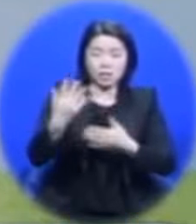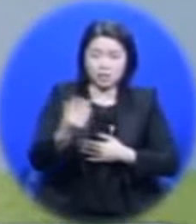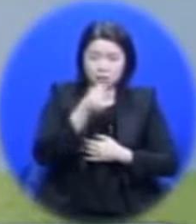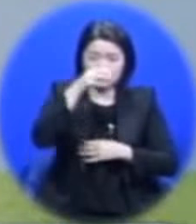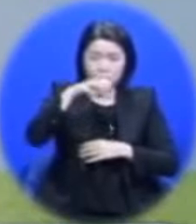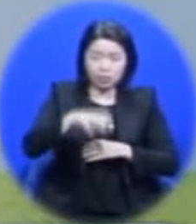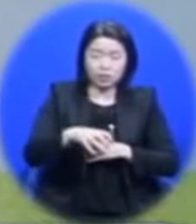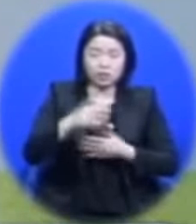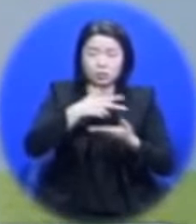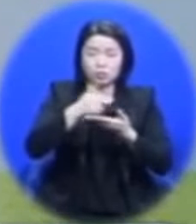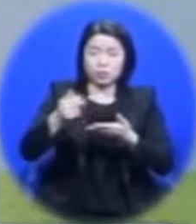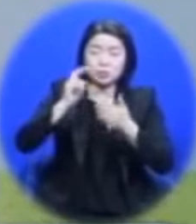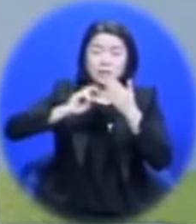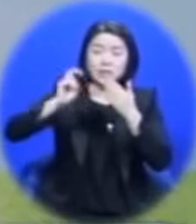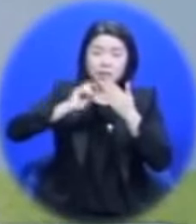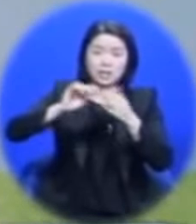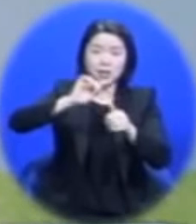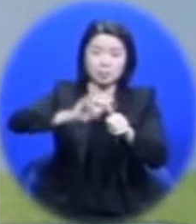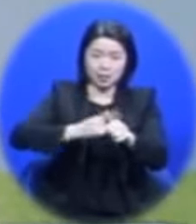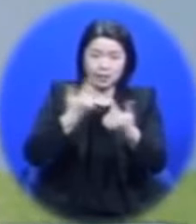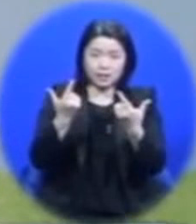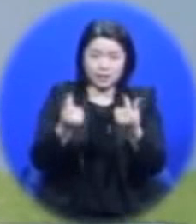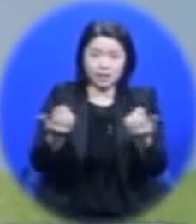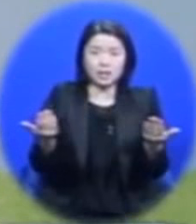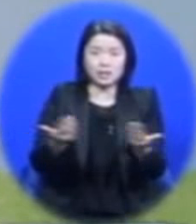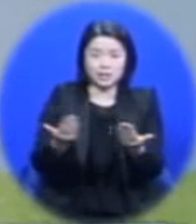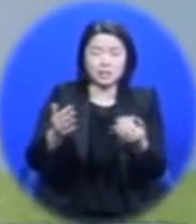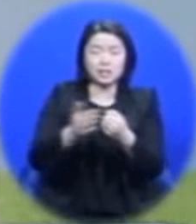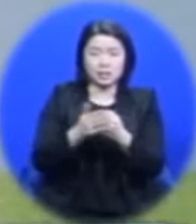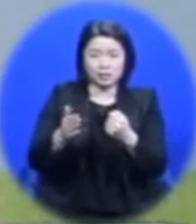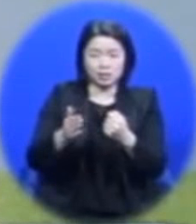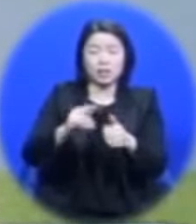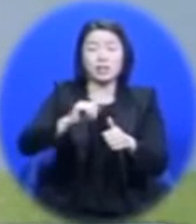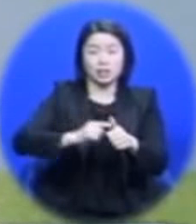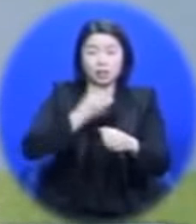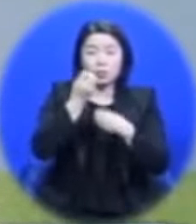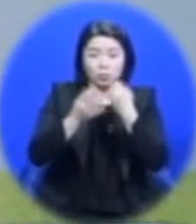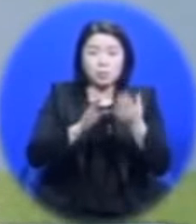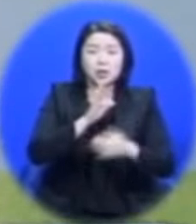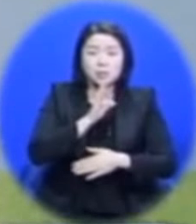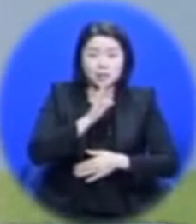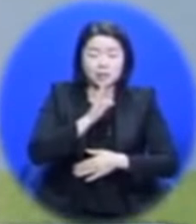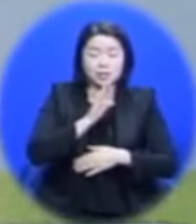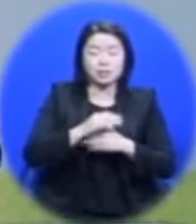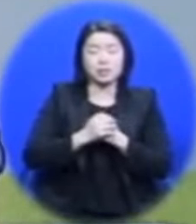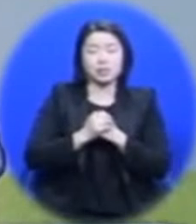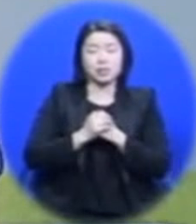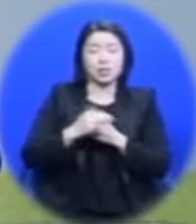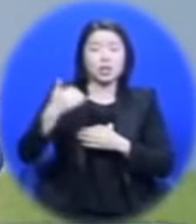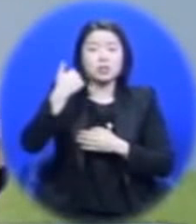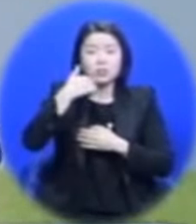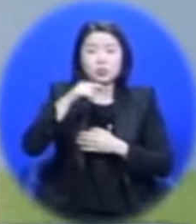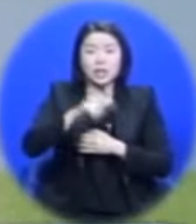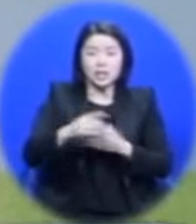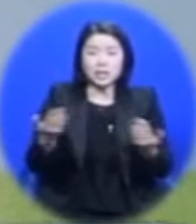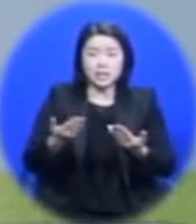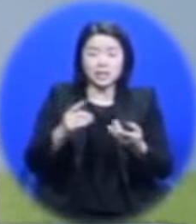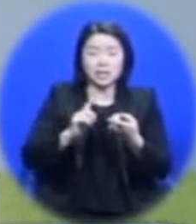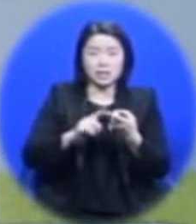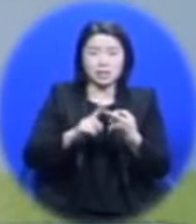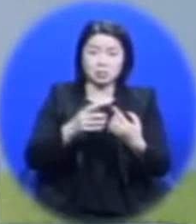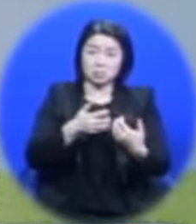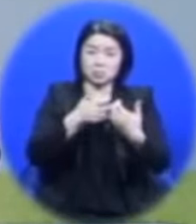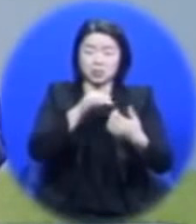주님을 찬양함이 마땅한 일이니, 당연한 고백이죠. 그렇죠? 누가 이 일에 대해서 이의를